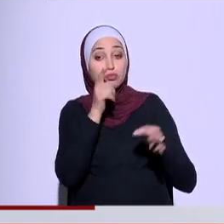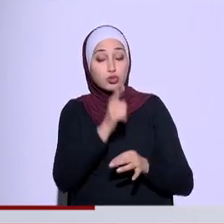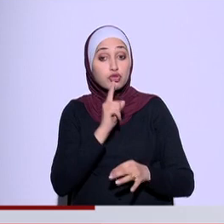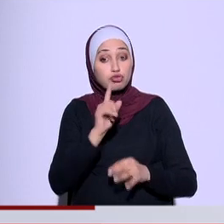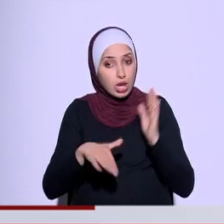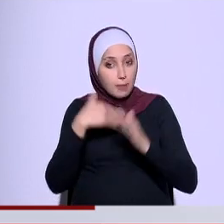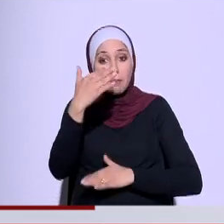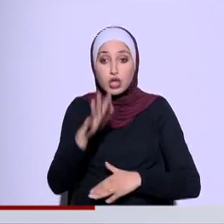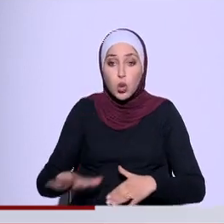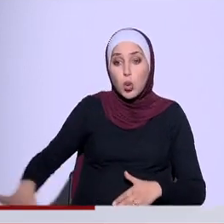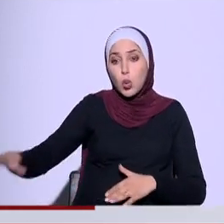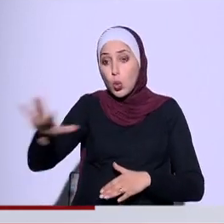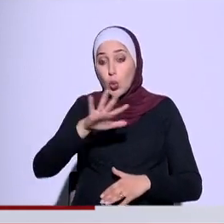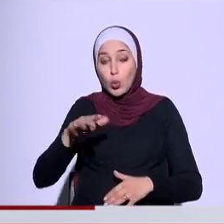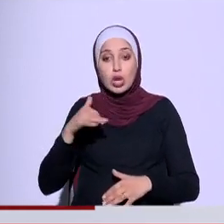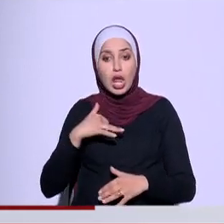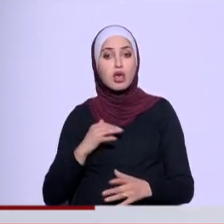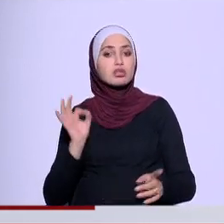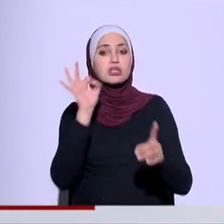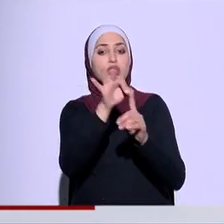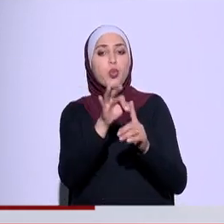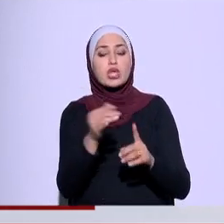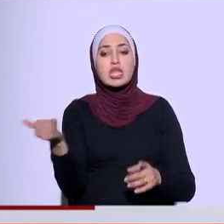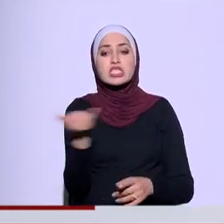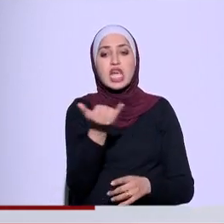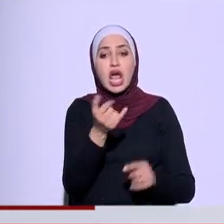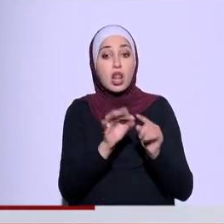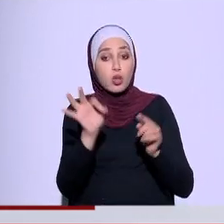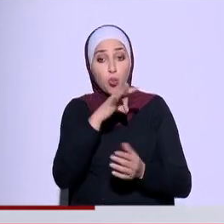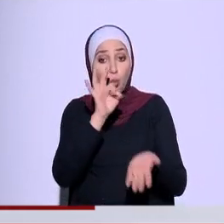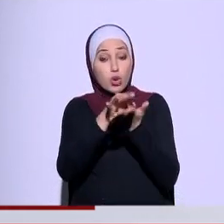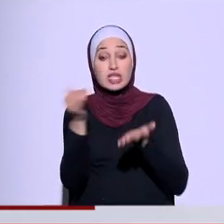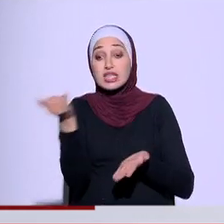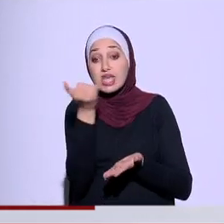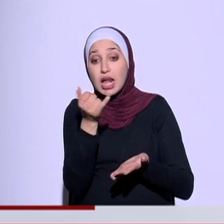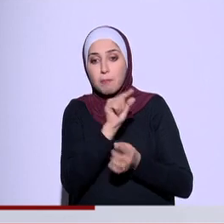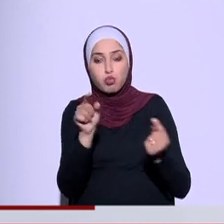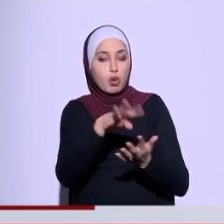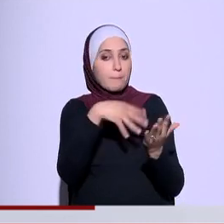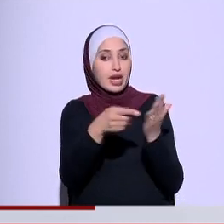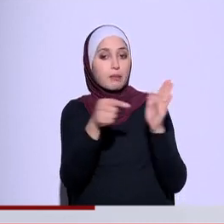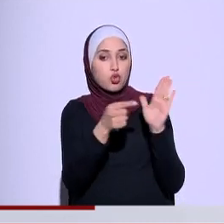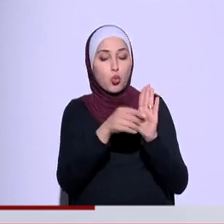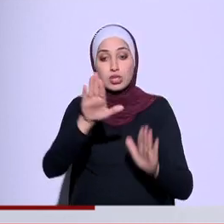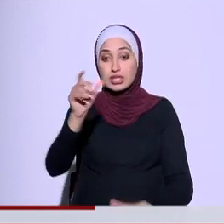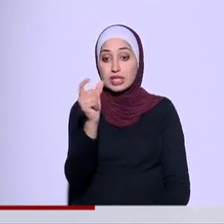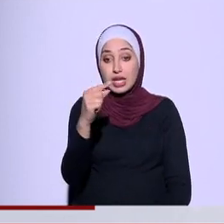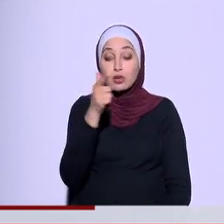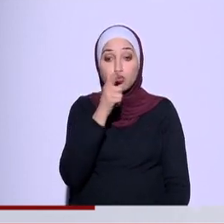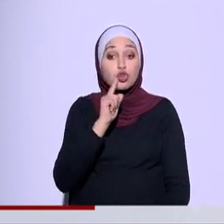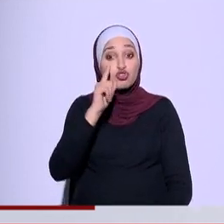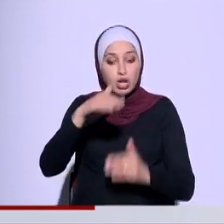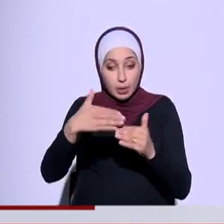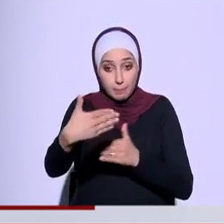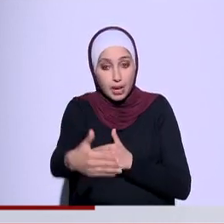احتياجات المواطنين والمقيمين بالدرجة الأولى. نعم. إن شاء الله أيضا سوف نقوم قريبا بإضافة خدمة التوقيع